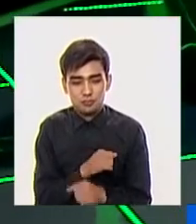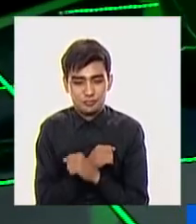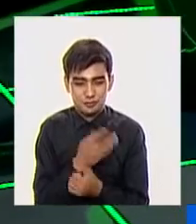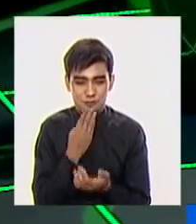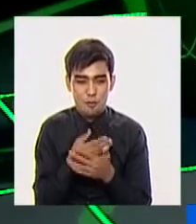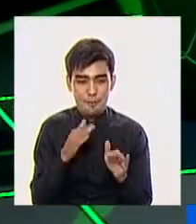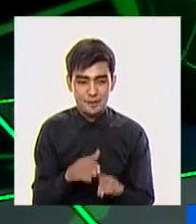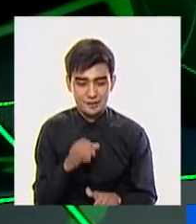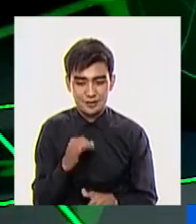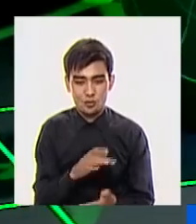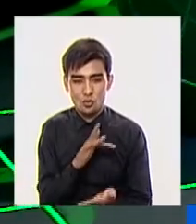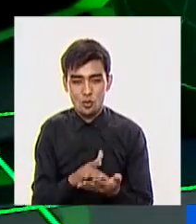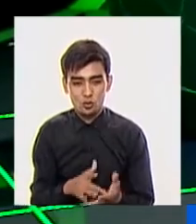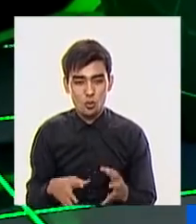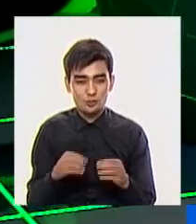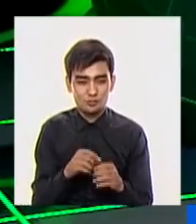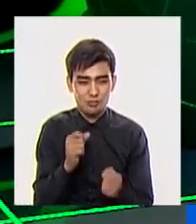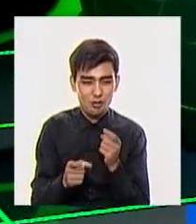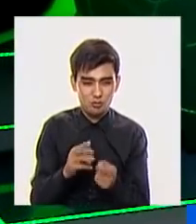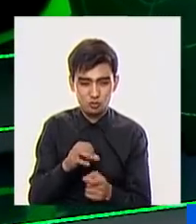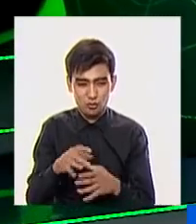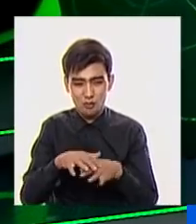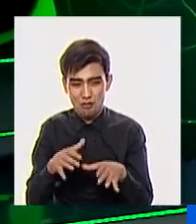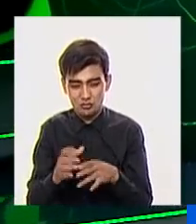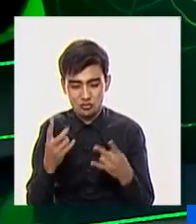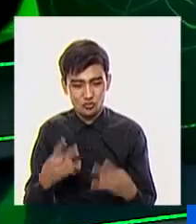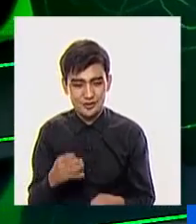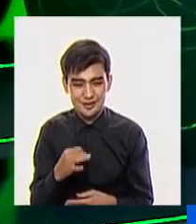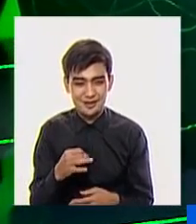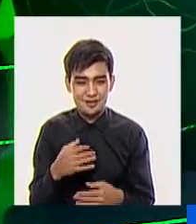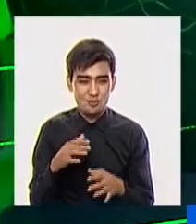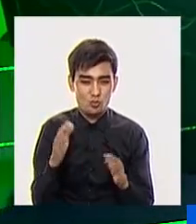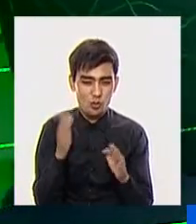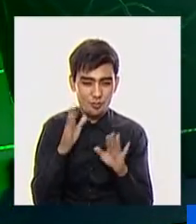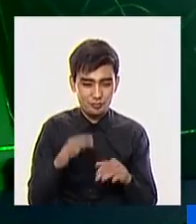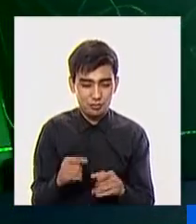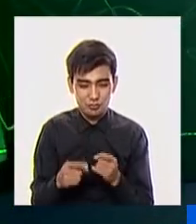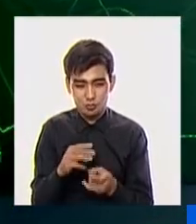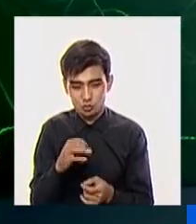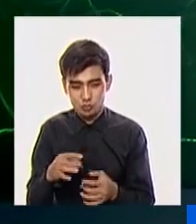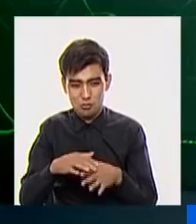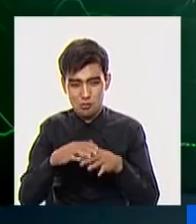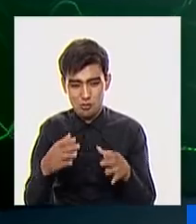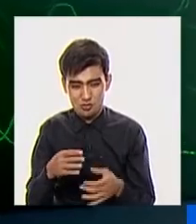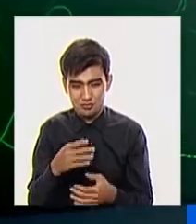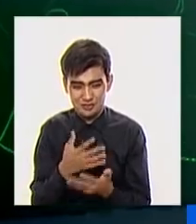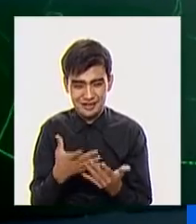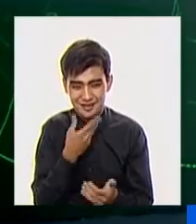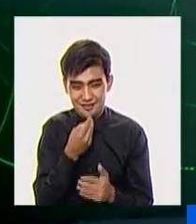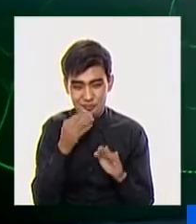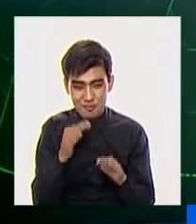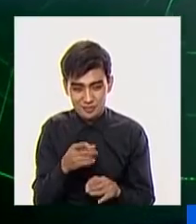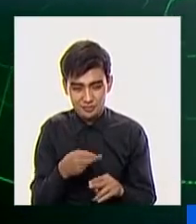родине, экологи и общественники призывают не мусорить. После пикников на природе остаются горы отходов, и красивые места